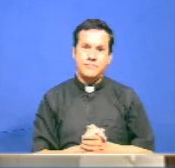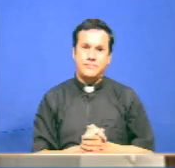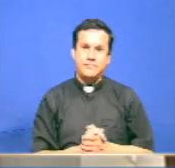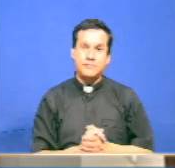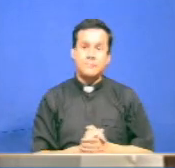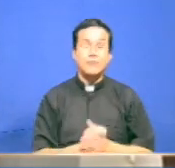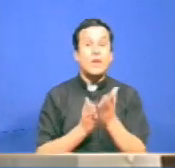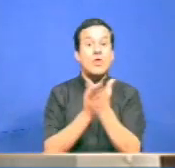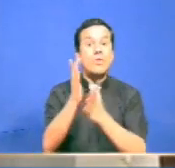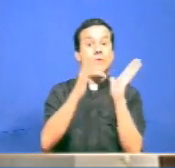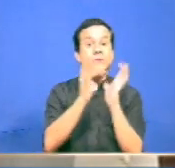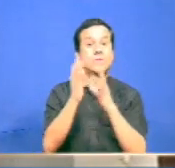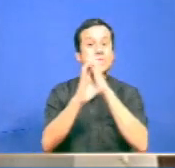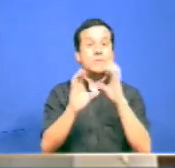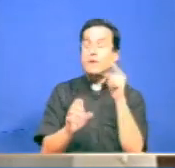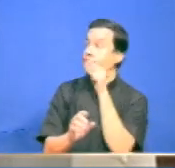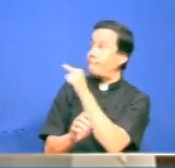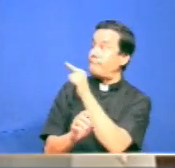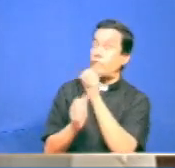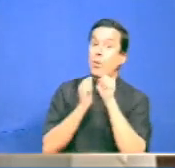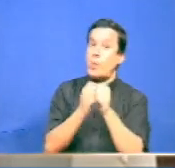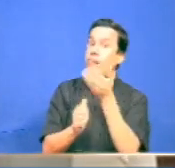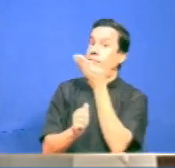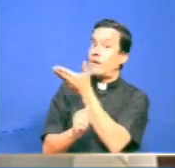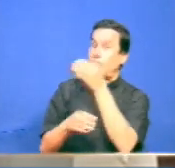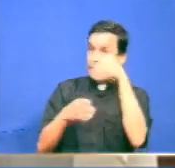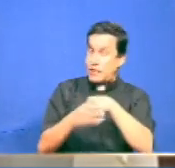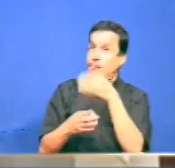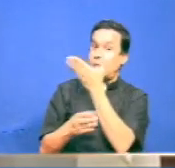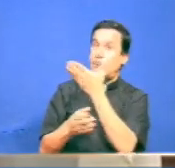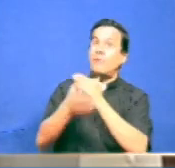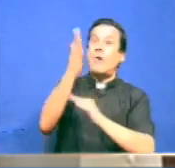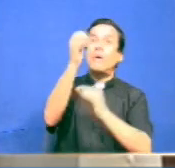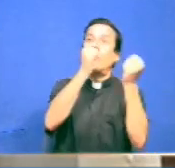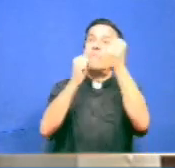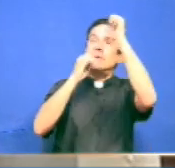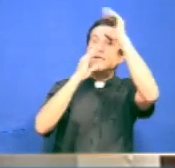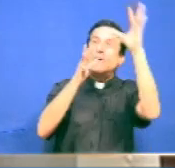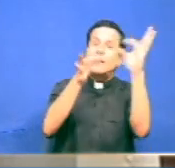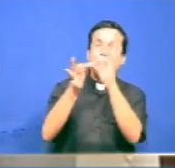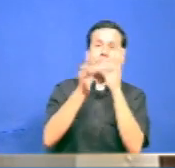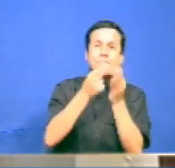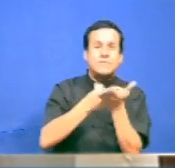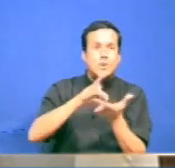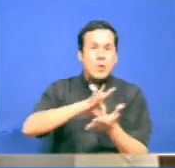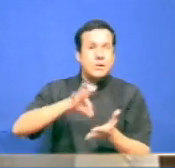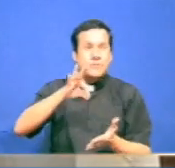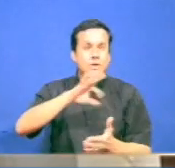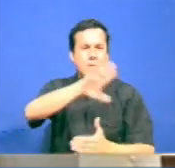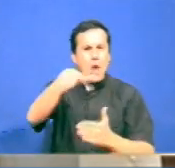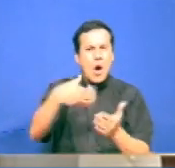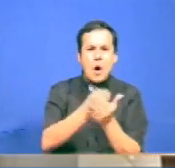Kwa njia yake pamoja naye na ndani yake, wewe Mungu Baba Mwenyezi, katika umoja wa